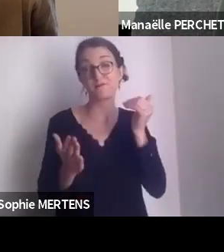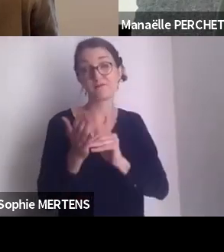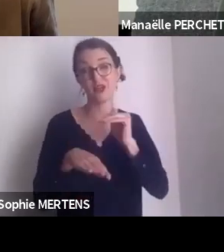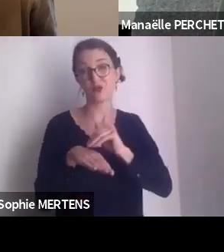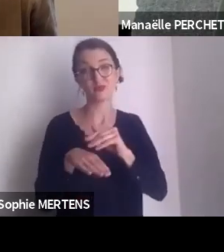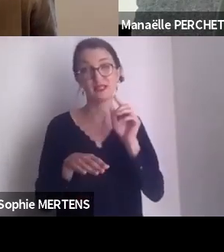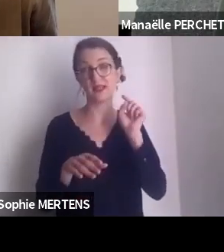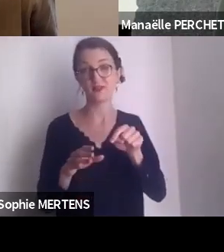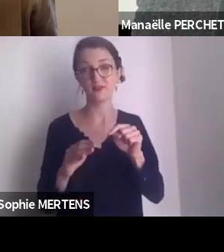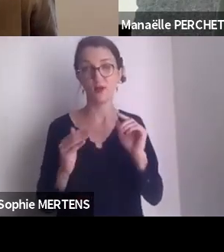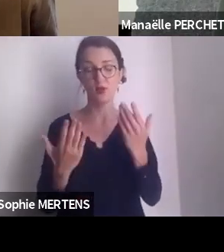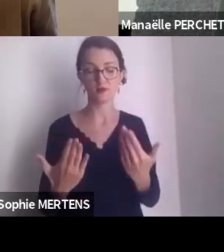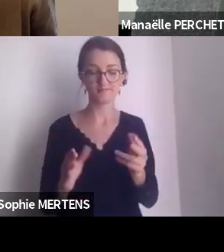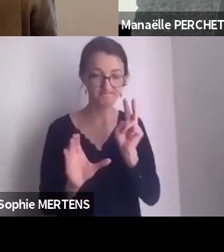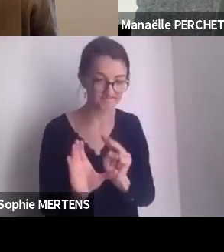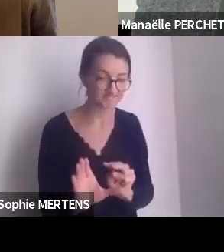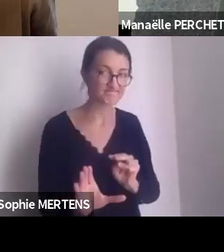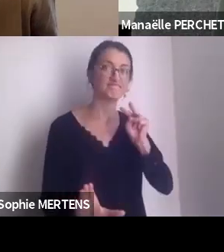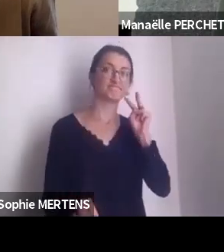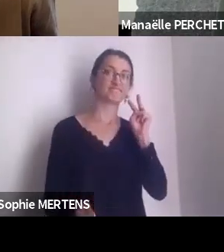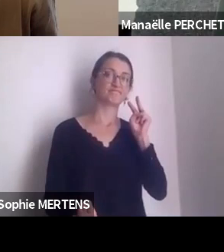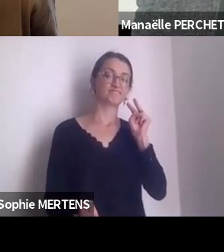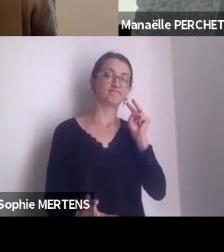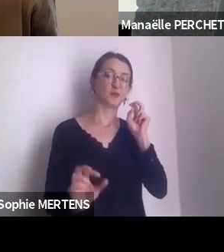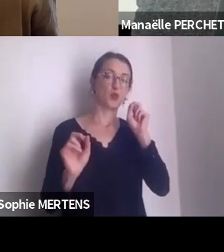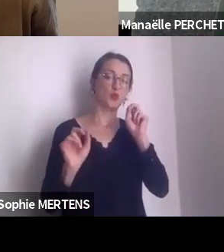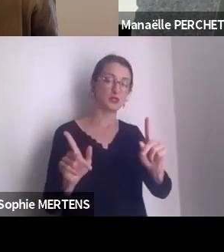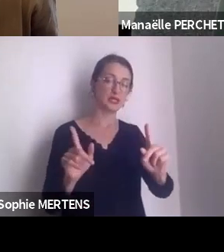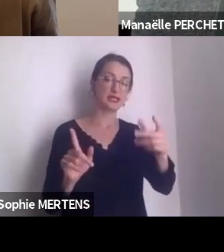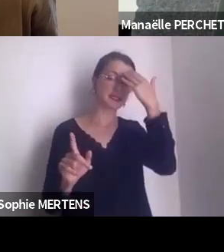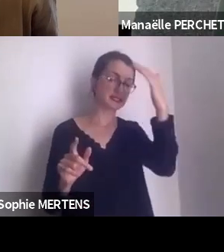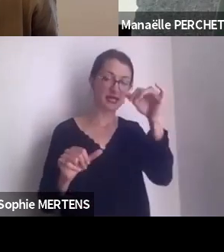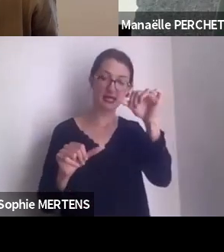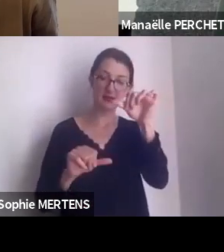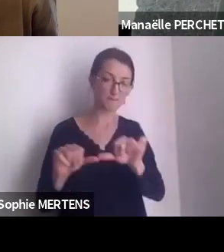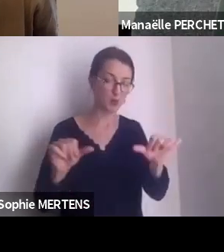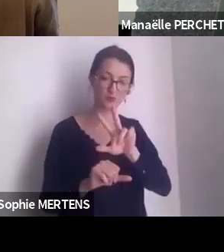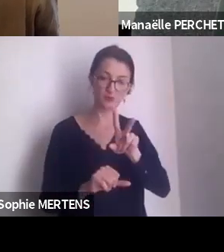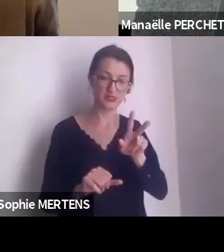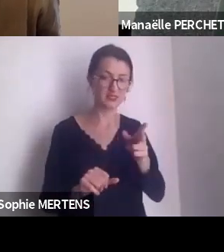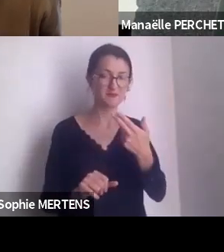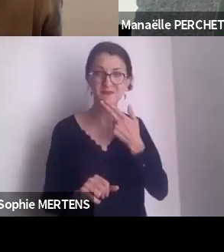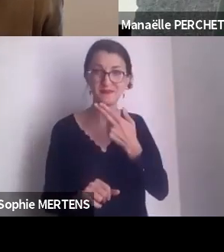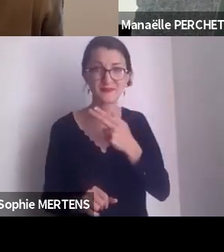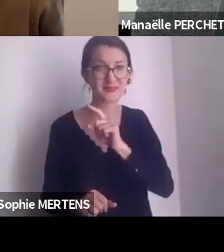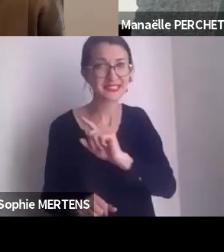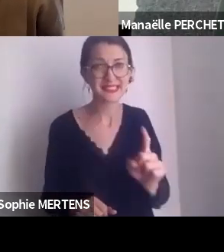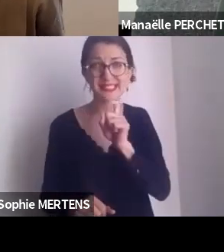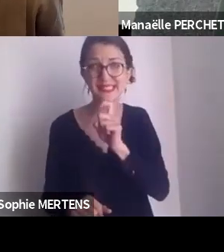et aussi le fait de proposer un produit qui ne soit pas forcément parfait, mais qui corresponde à la demande. Ça, c'est vraiment